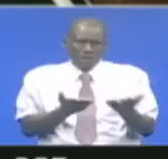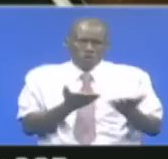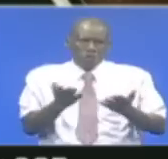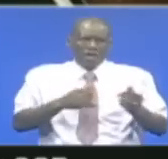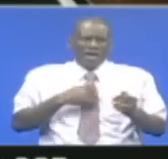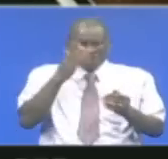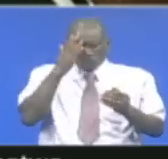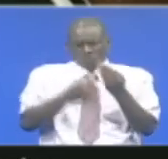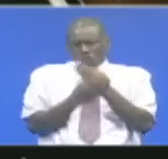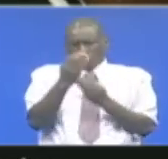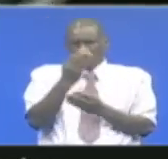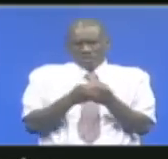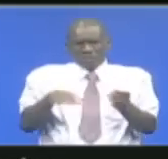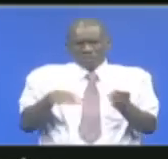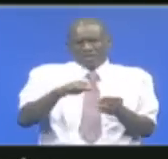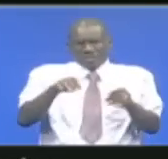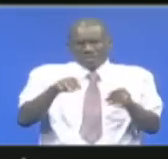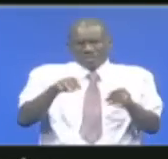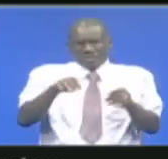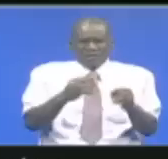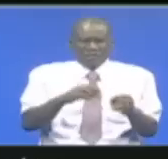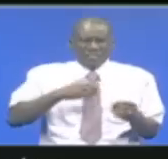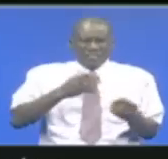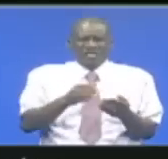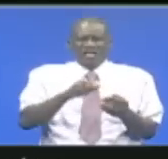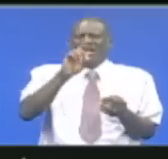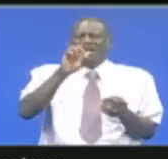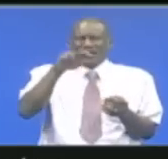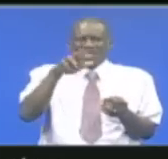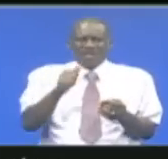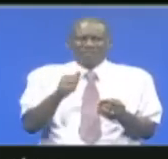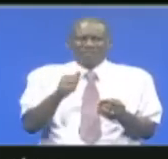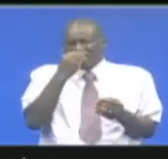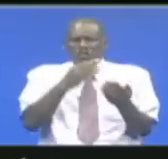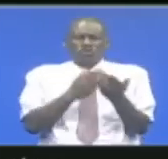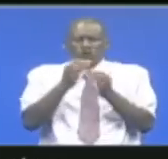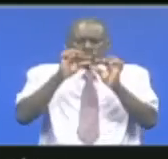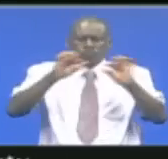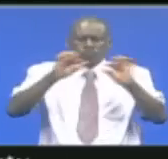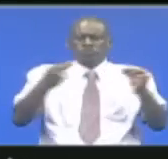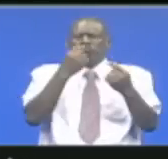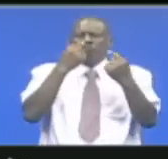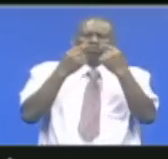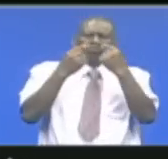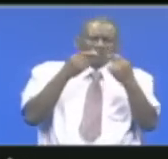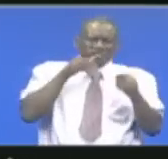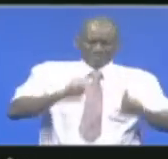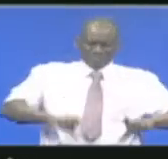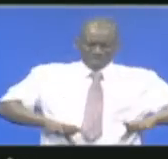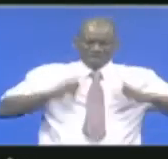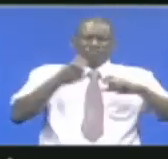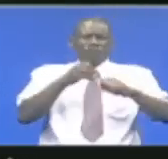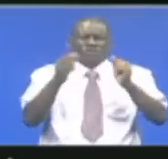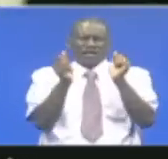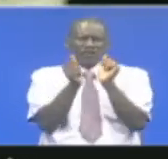najua ni pahali comfortable, hata yeye anajua. Edna amekuwa akitegemea mirija kula na kupumua. Hayo yamekuwa maisha yake tangu